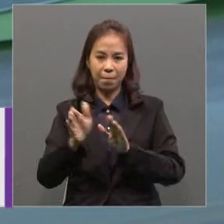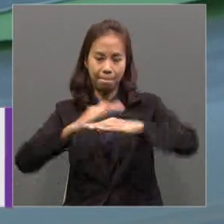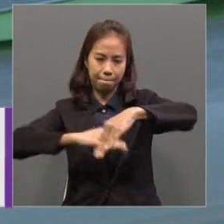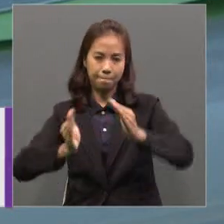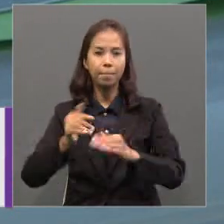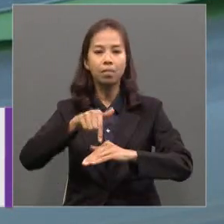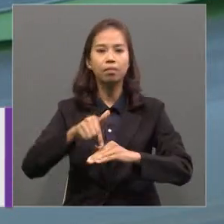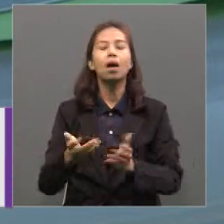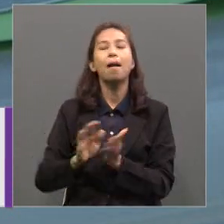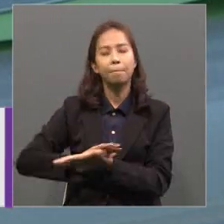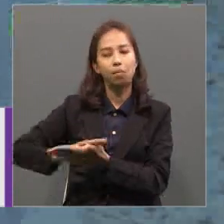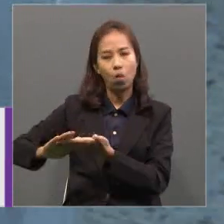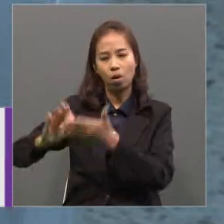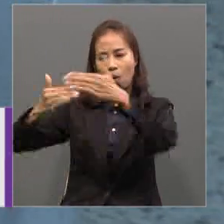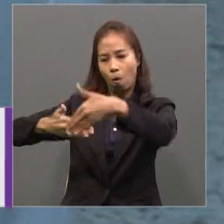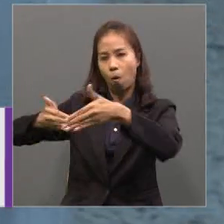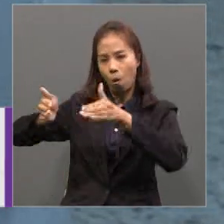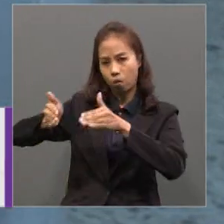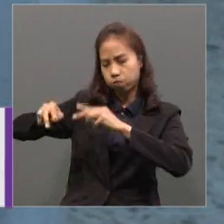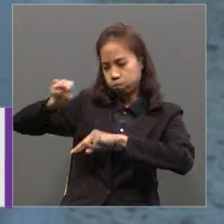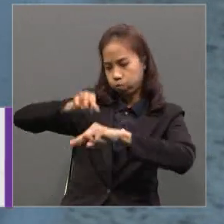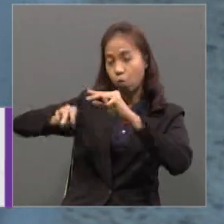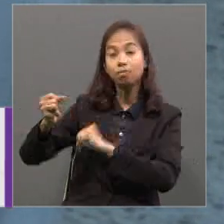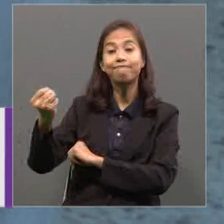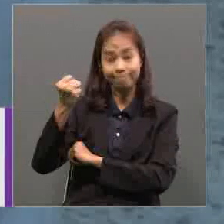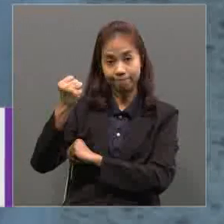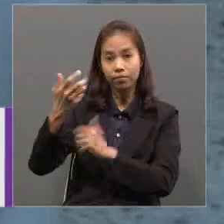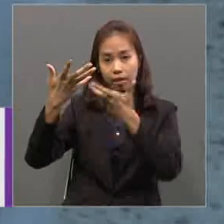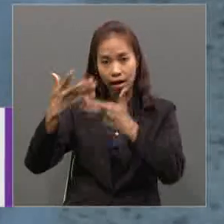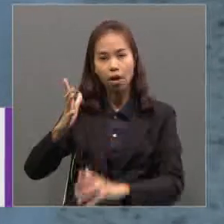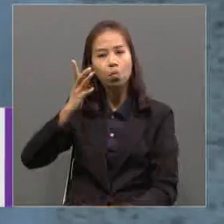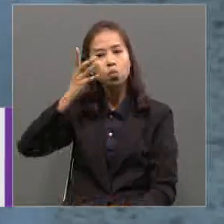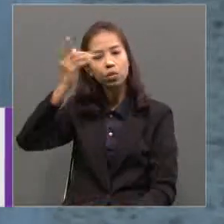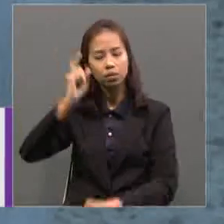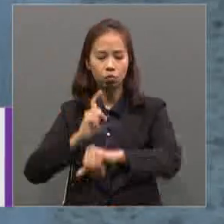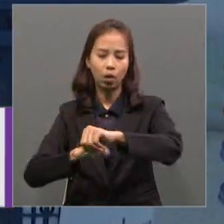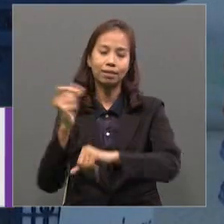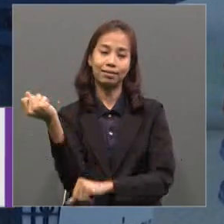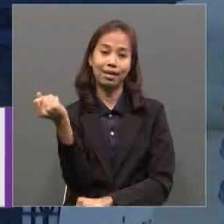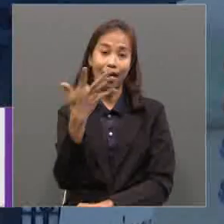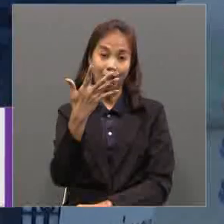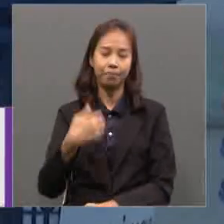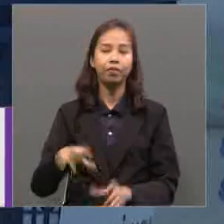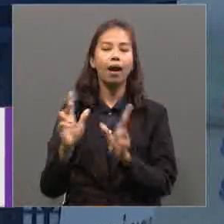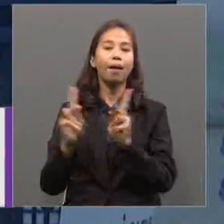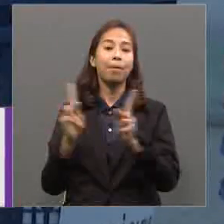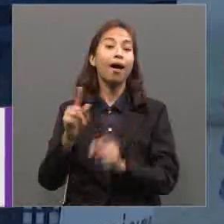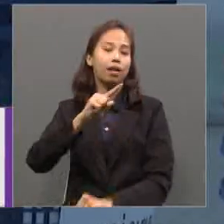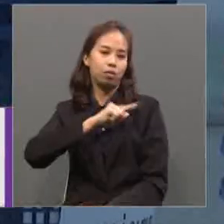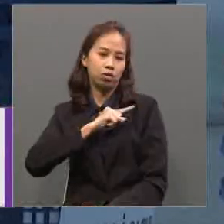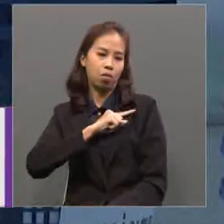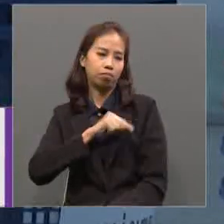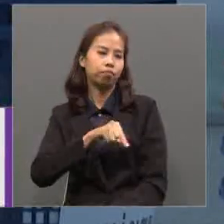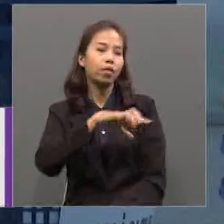ว้ที่สำนักงานเขตในห้องที่มีการรักษาความปลอดภัยแล้วพรุ่งนี้ตอน5 โมงกรรมการประจำหน่วยเลือกตั้งก็จะมา